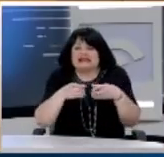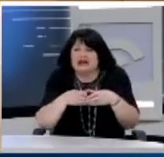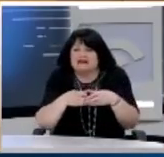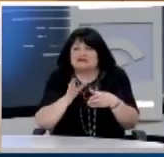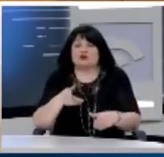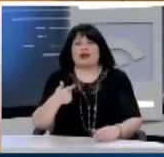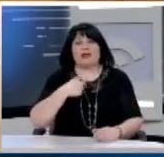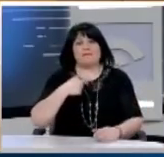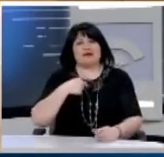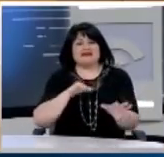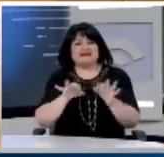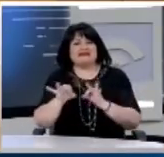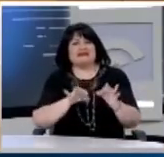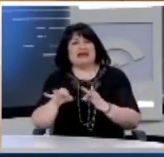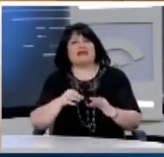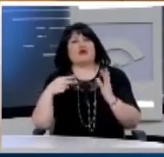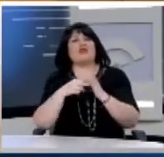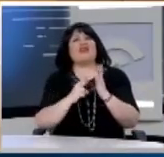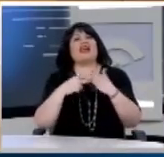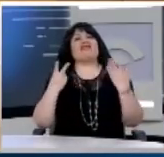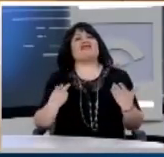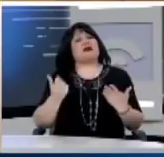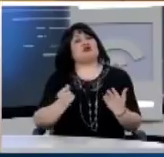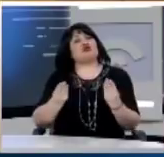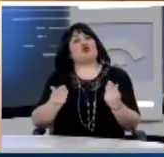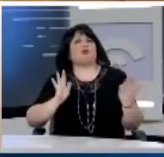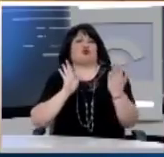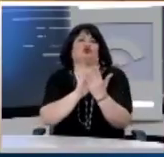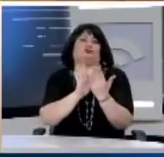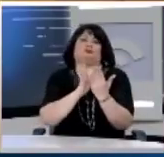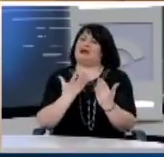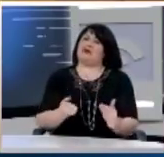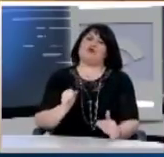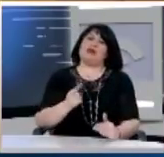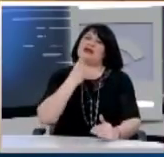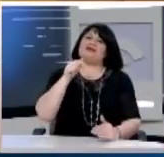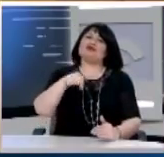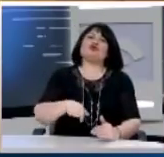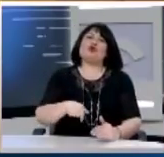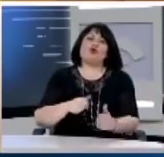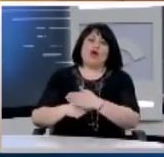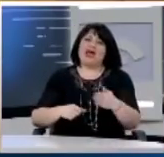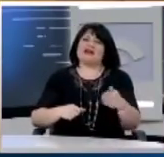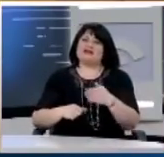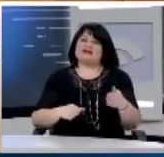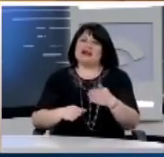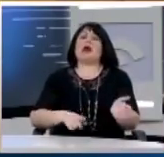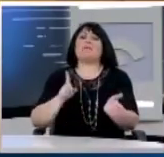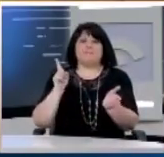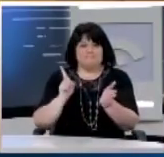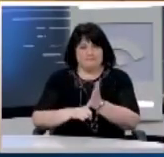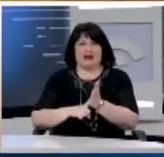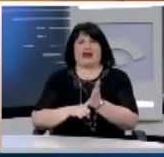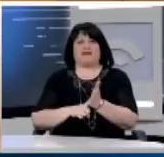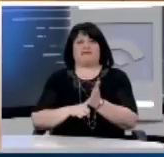αυτό εμείς είχαμε σχέδιο από το 17 πώς να το αντιμετωπίσουμε αυτό. Γι' αυτό η αριστερά πρέπει να